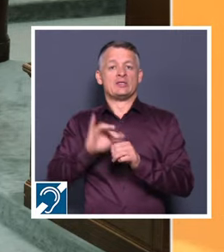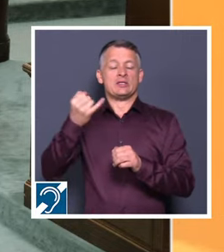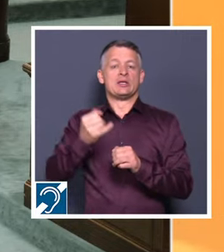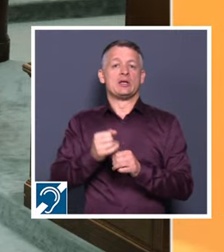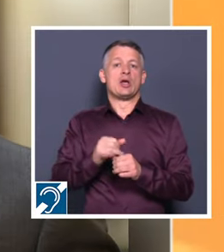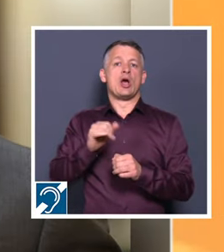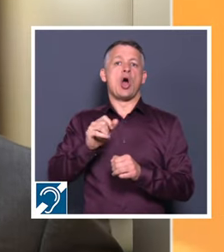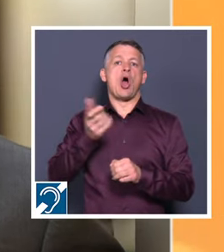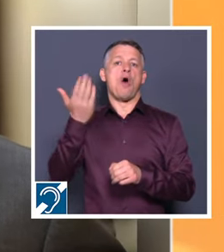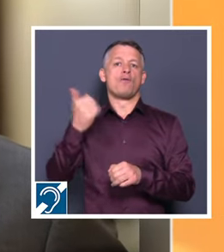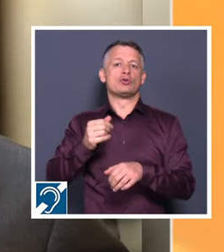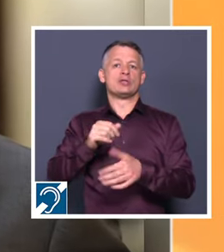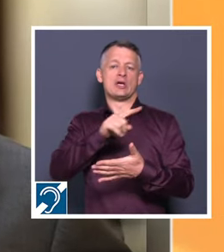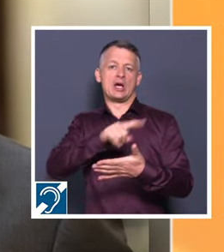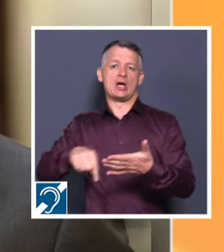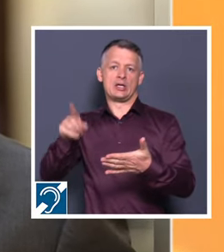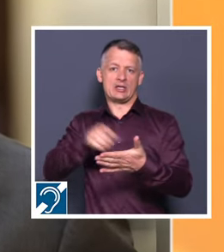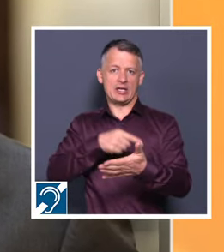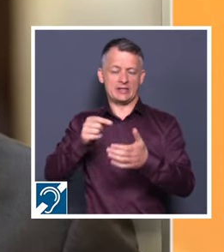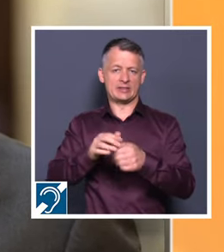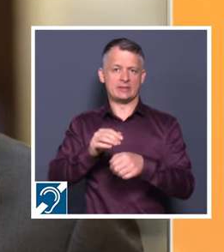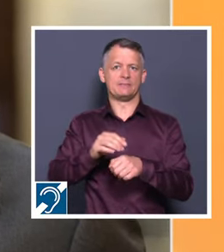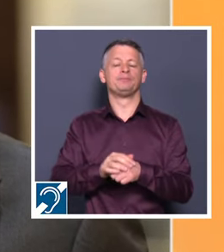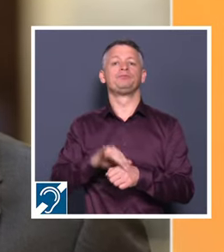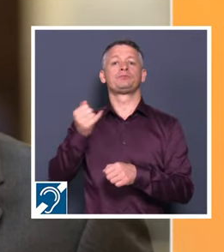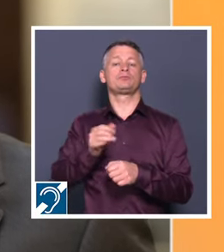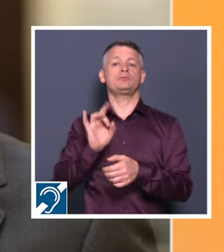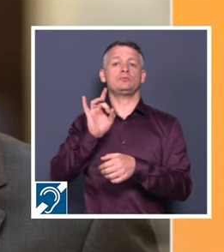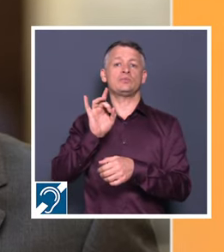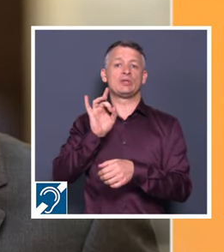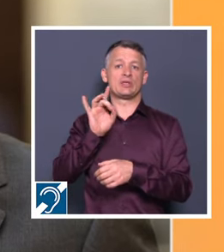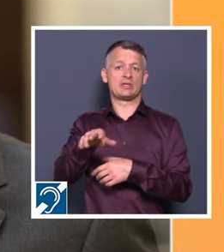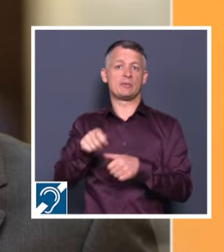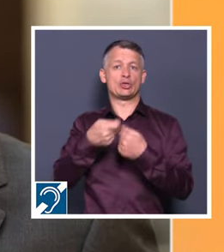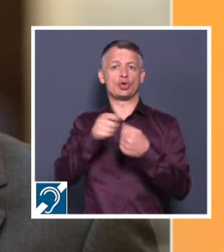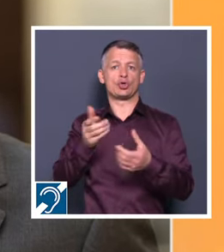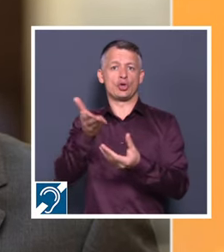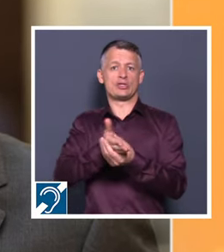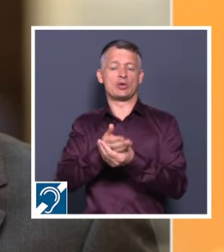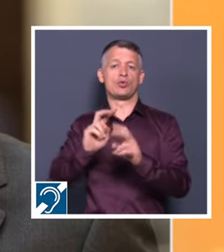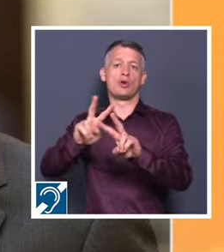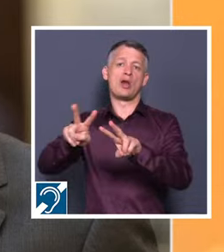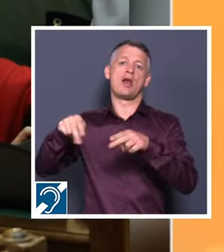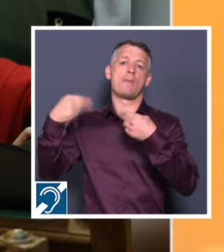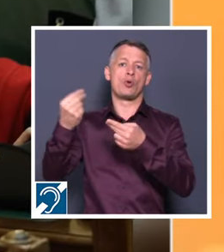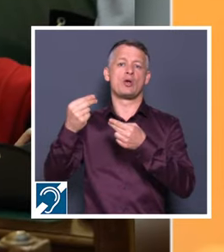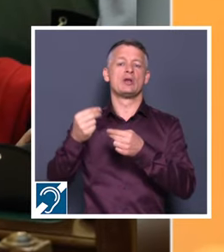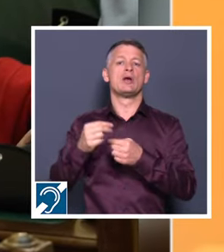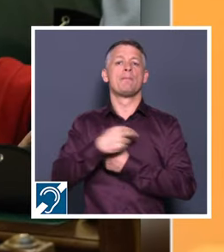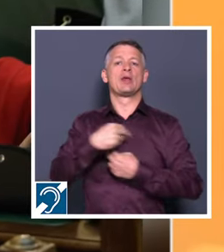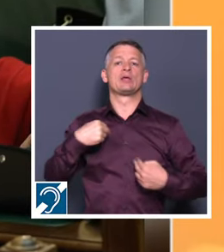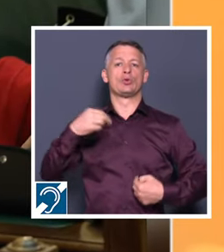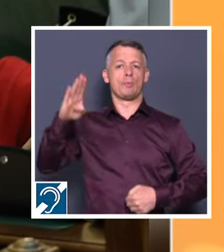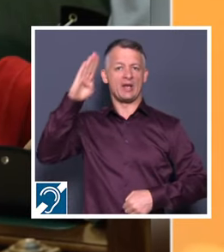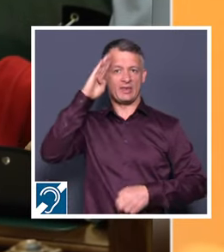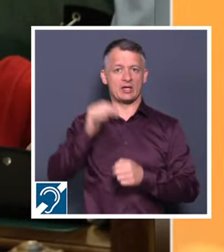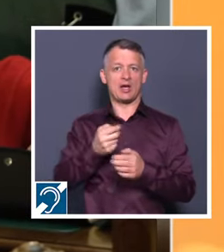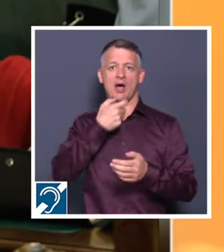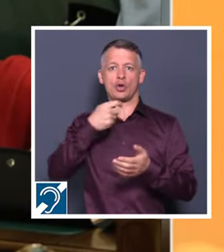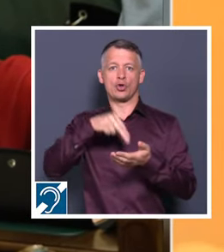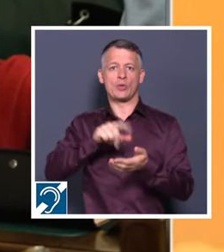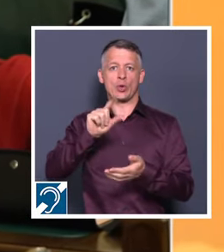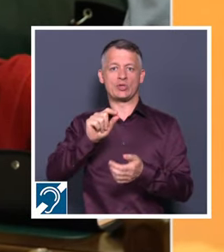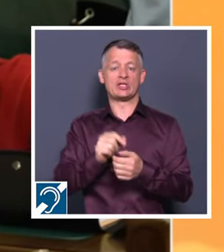și Justiție a decis să anuleze toate probele și să trimită înapoi întreg dosarul la parchetul militar. Abia în 2020 decizia a